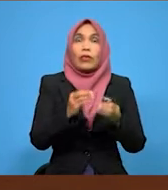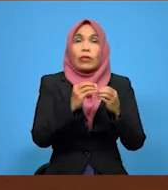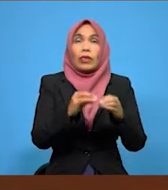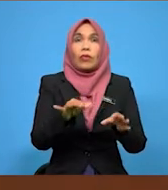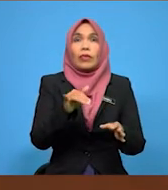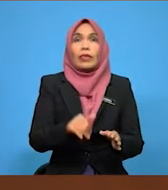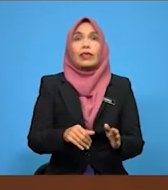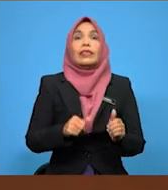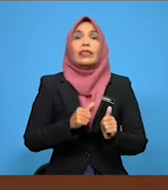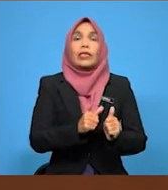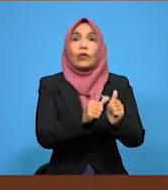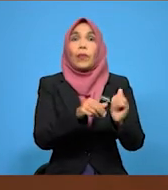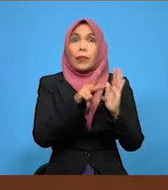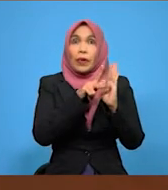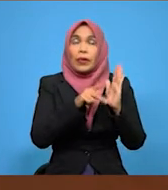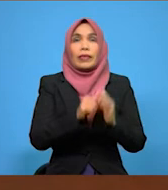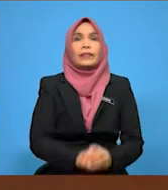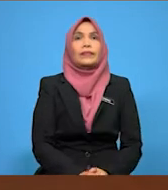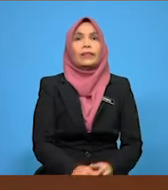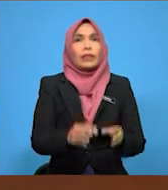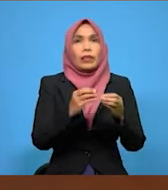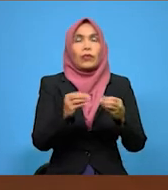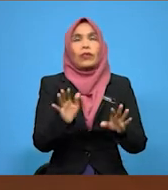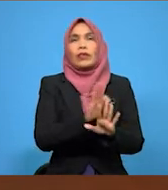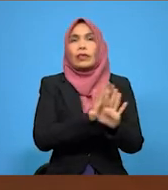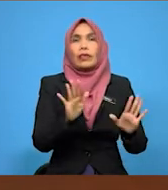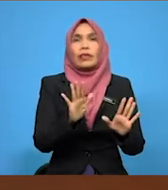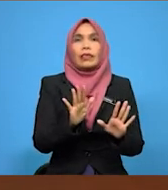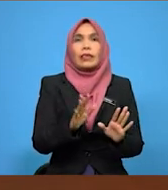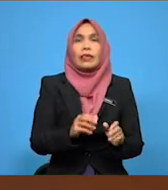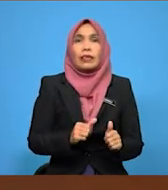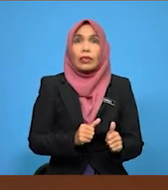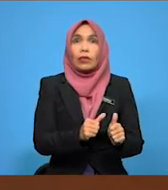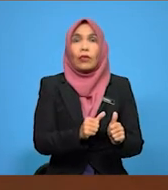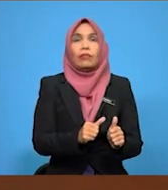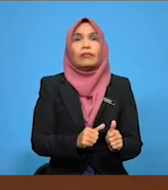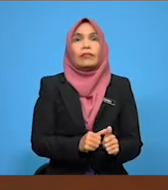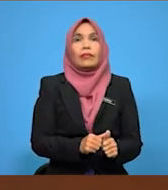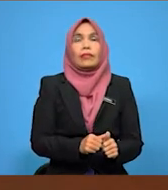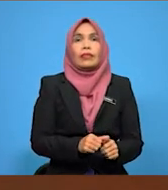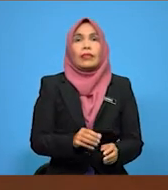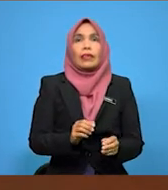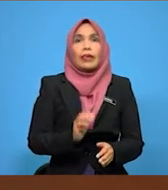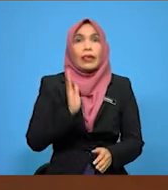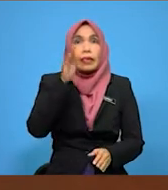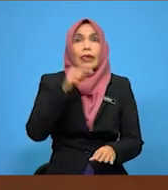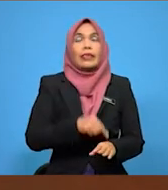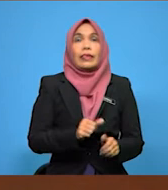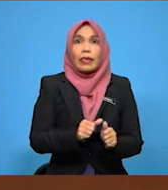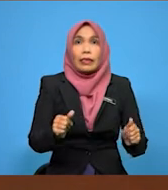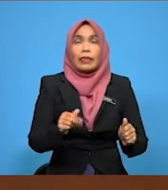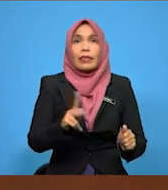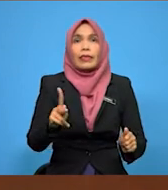piawaian. Telur-telur yang tidak menepati piawaian akan diasingkan dan ditakai,